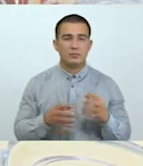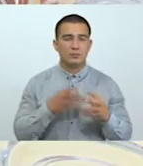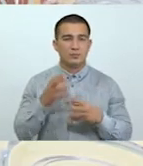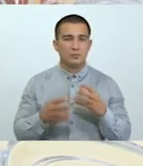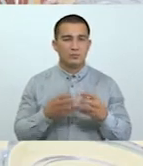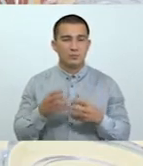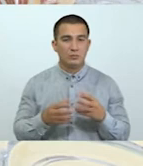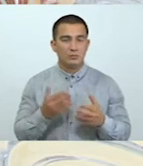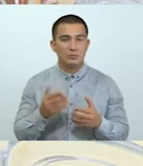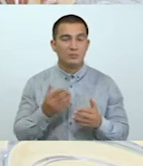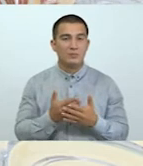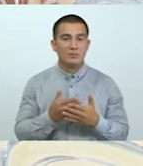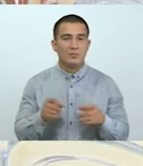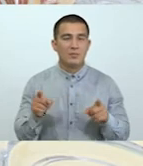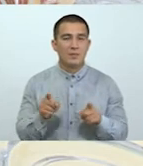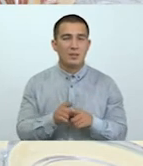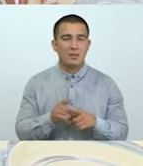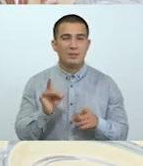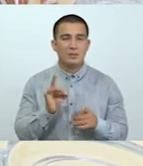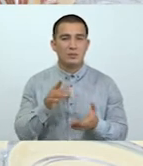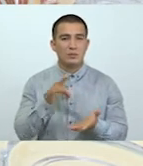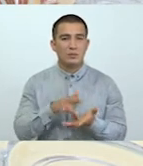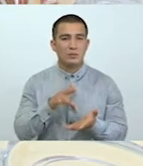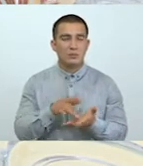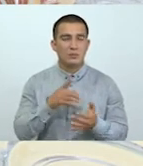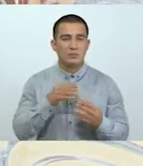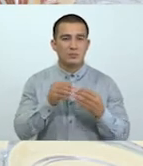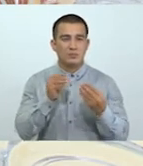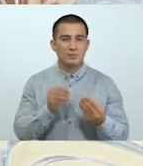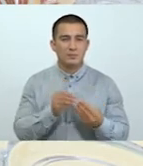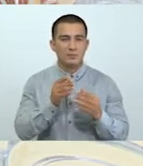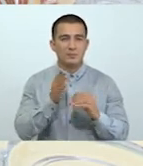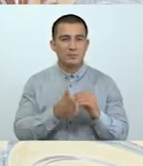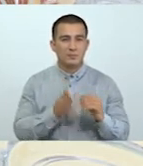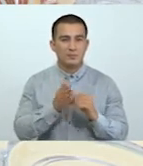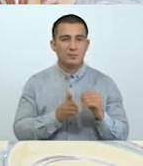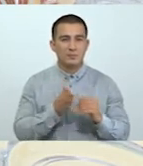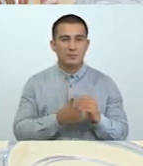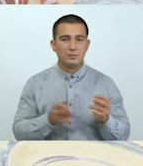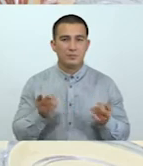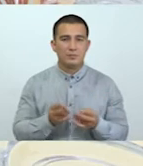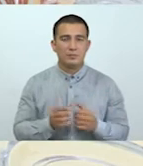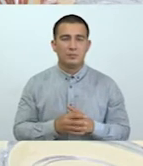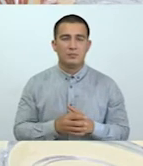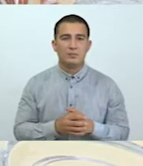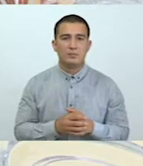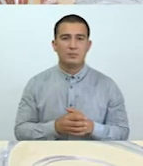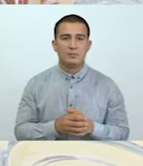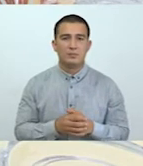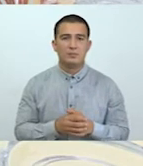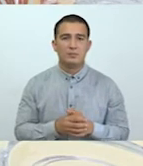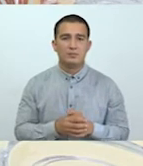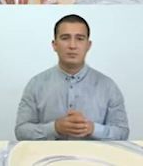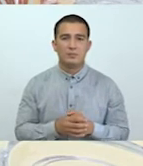Pomidorni ham xuddi shunday o'rta qalinlikda kesib tayyorlab olamiz.